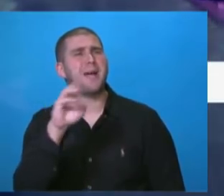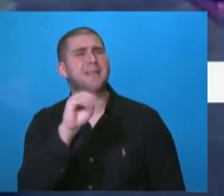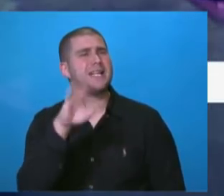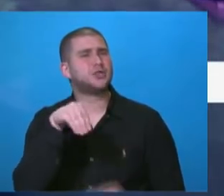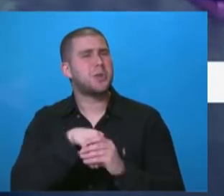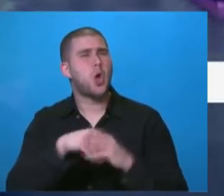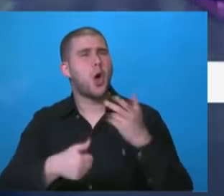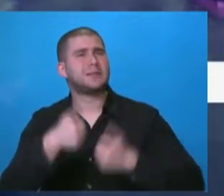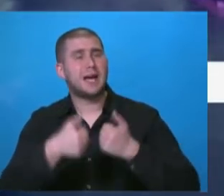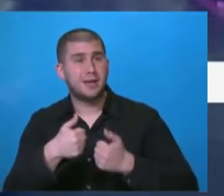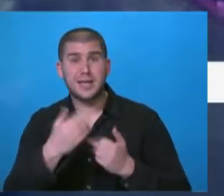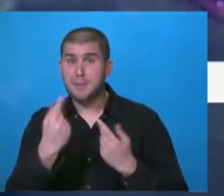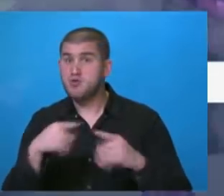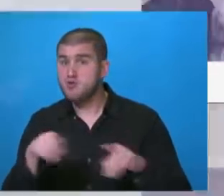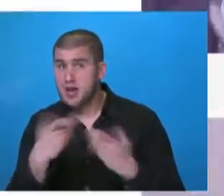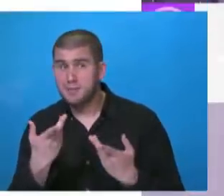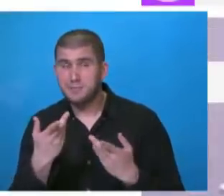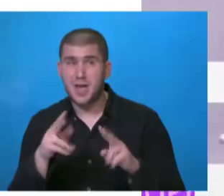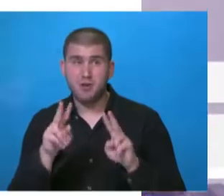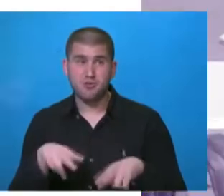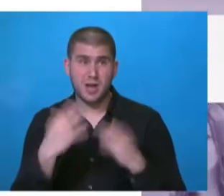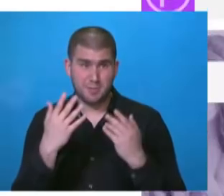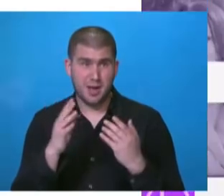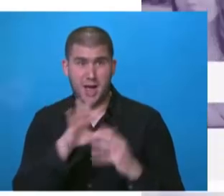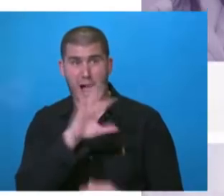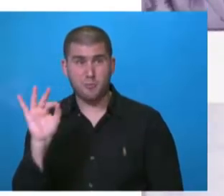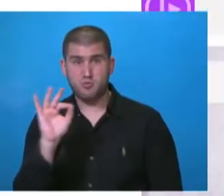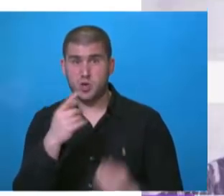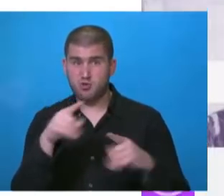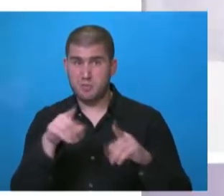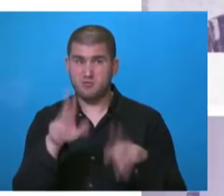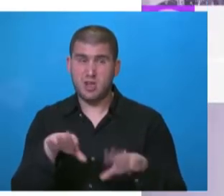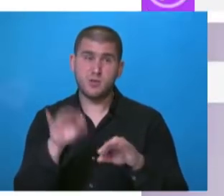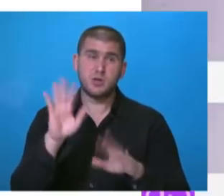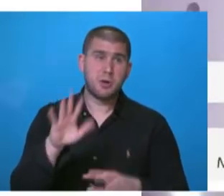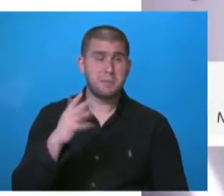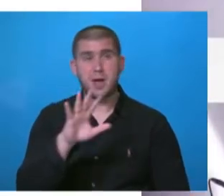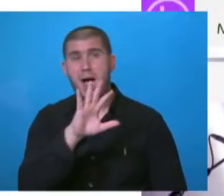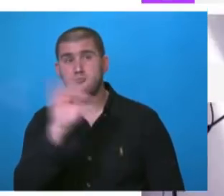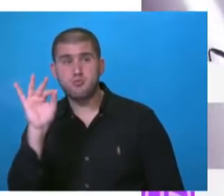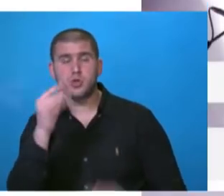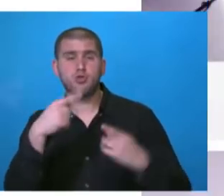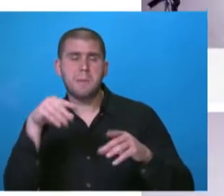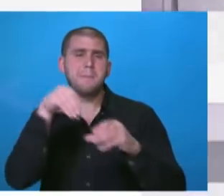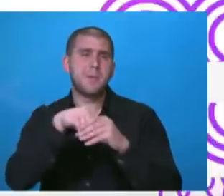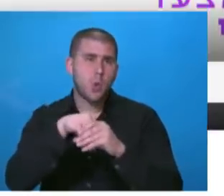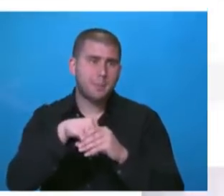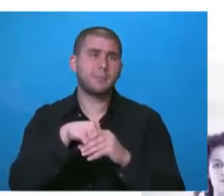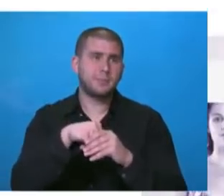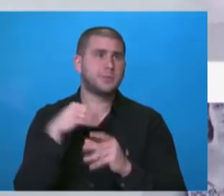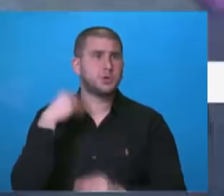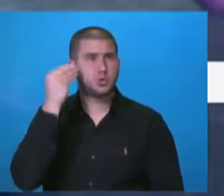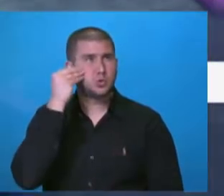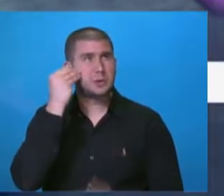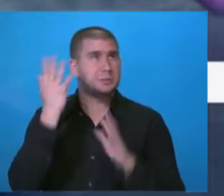בינתיים? כמה שירים? כמה, 500 שירים אפשר לבחור כן, באתר? כן, יש בערך 500 שירים מתוכם. אני זוכר את המספר